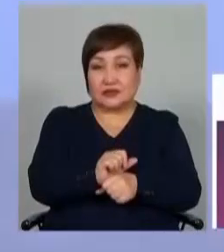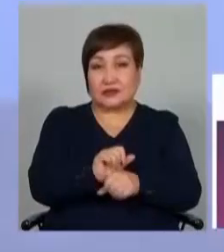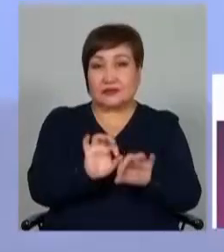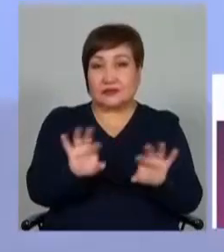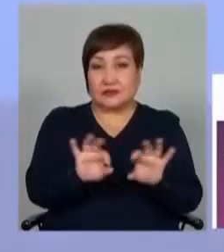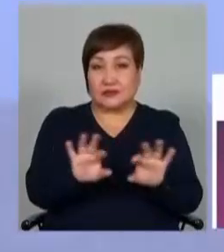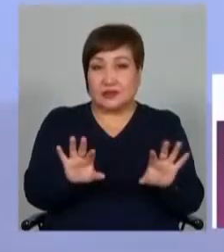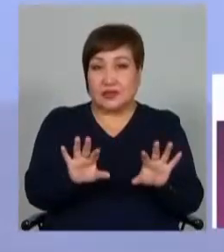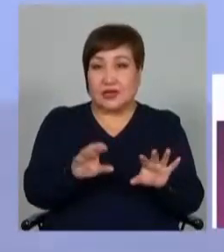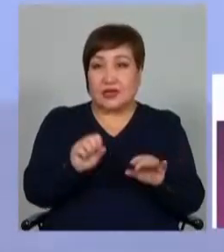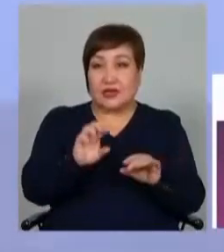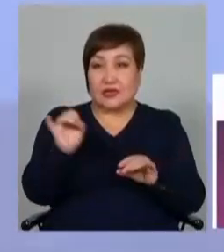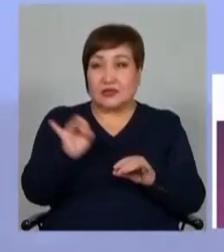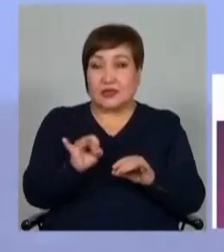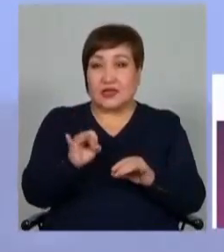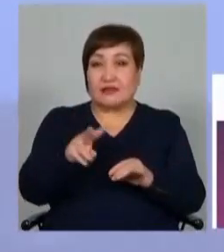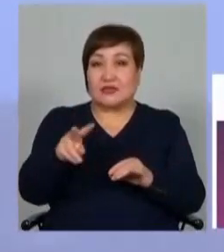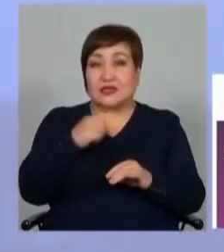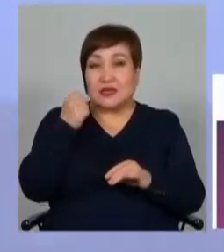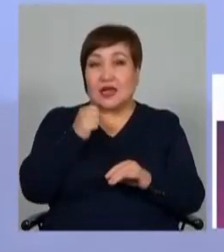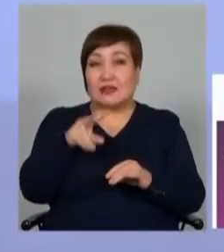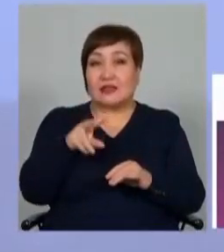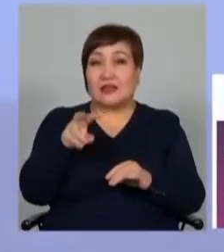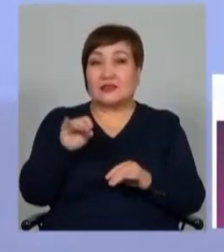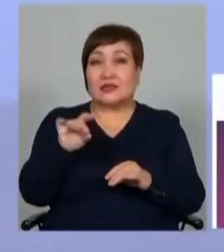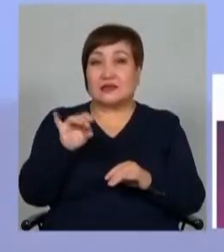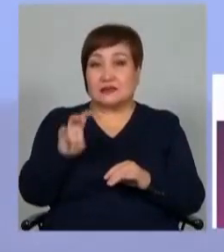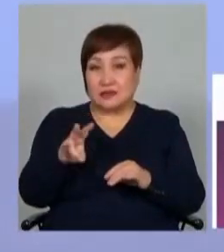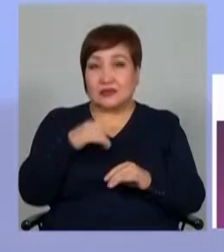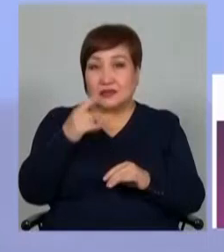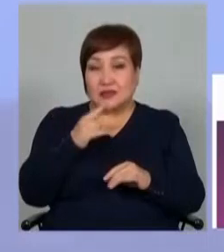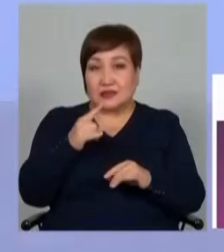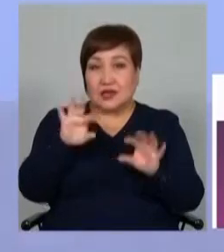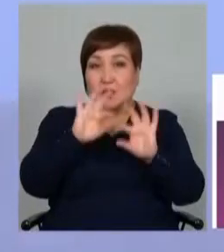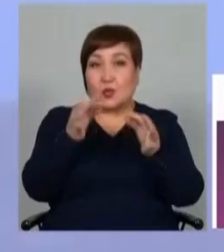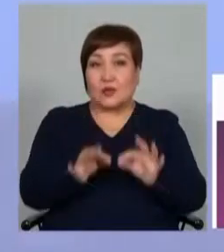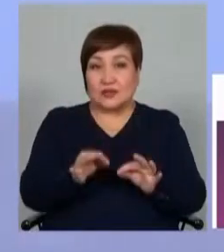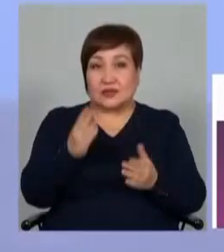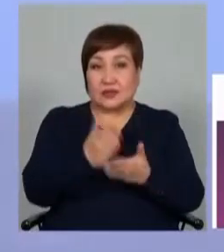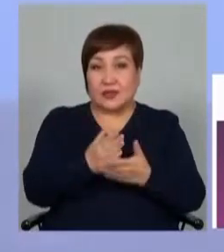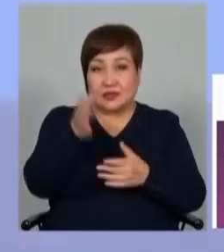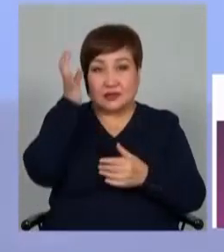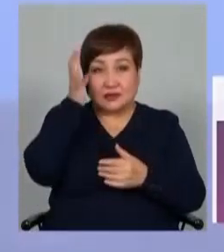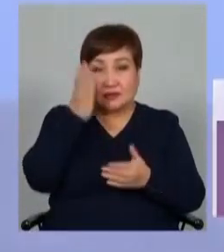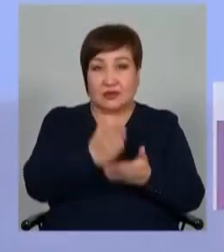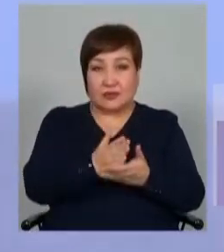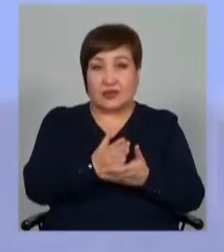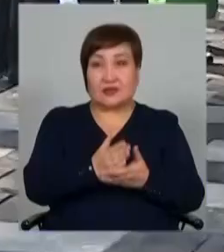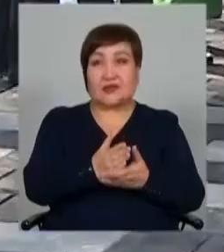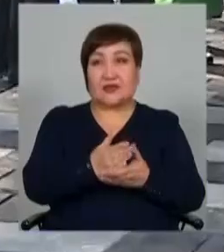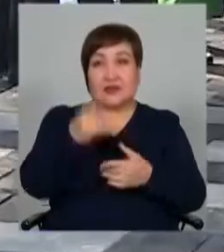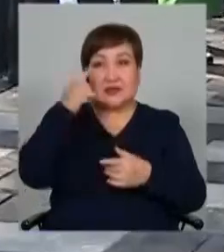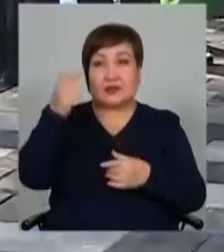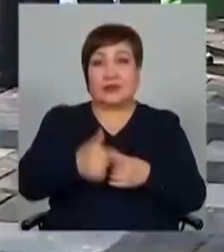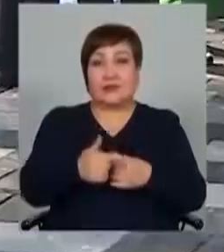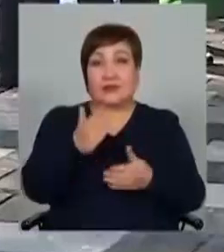айтып кеткенде, өнер білім бар жұрттар деп бастайды. Сонда өнері бар, білімі бар, ғылымы бар жұрттар алдыңғы